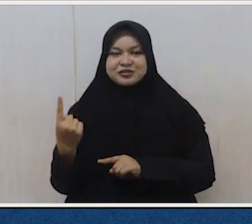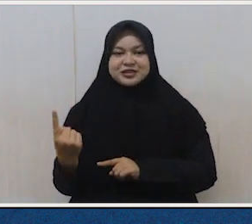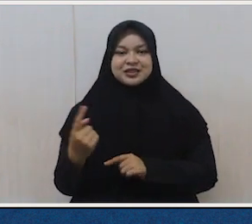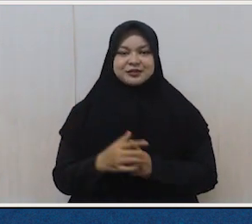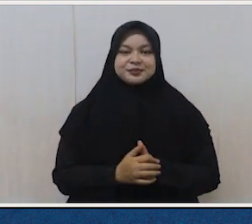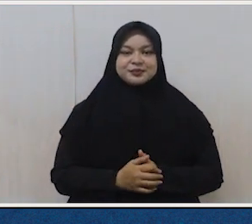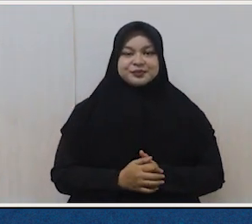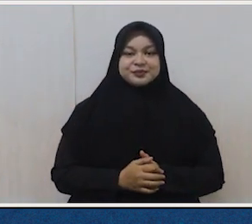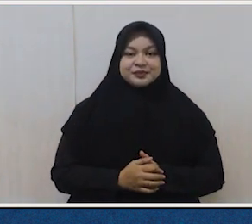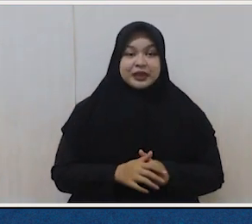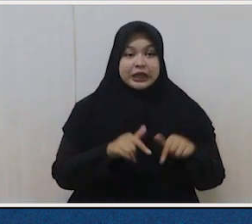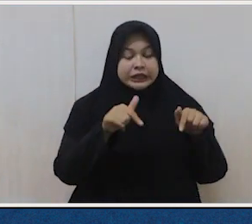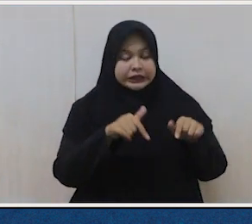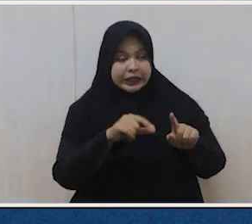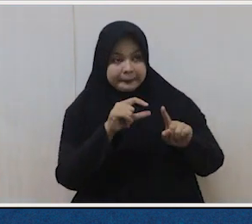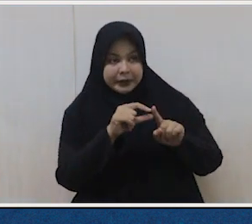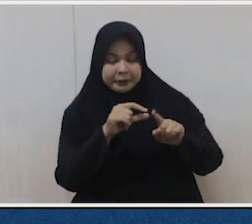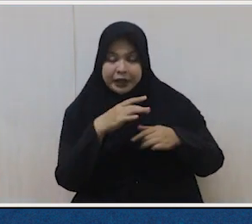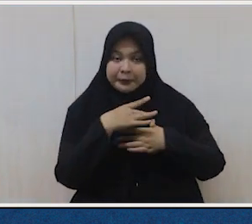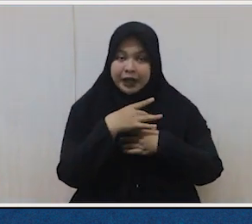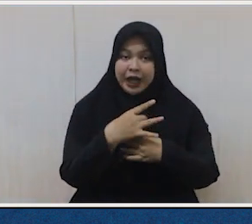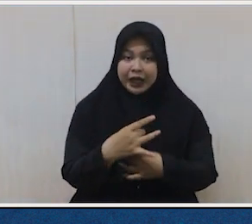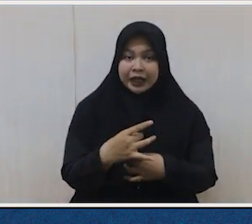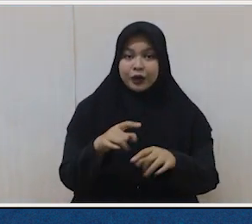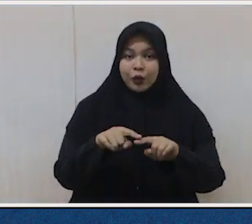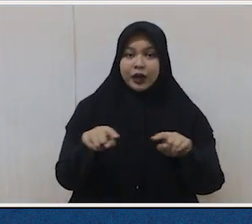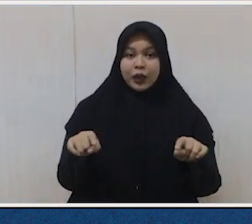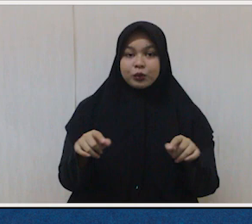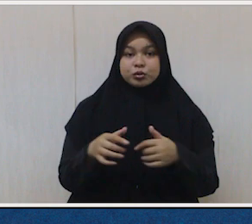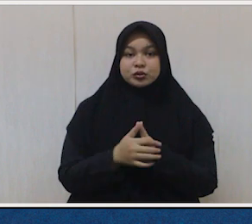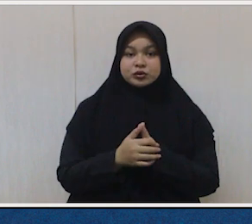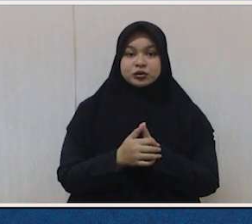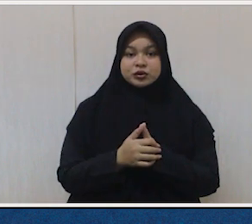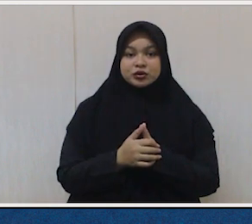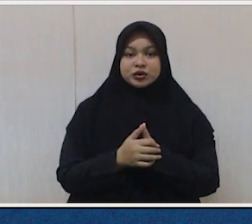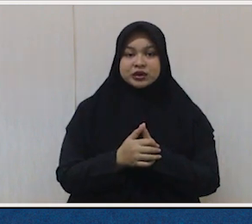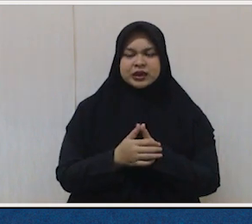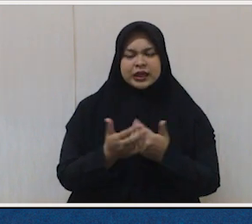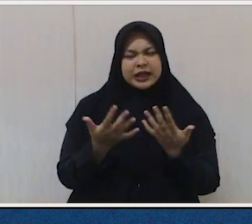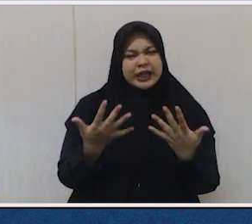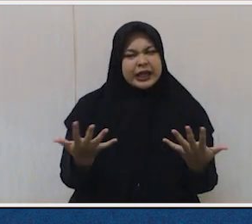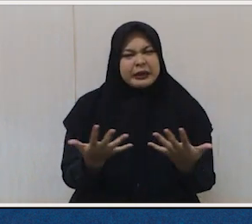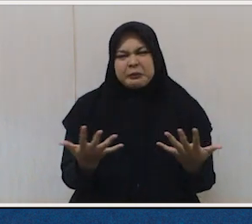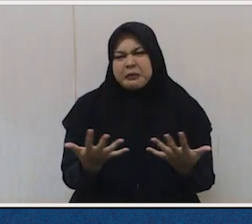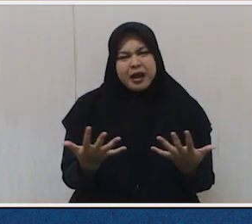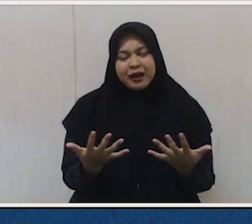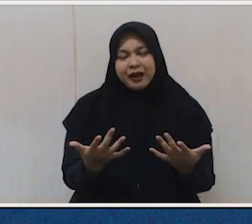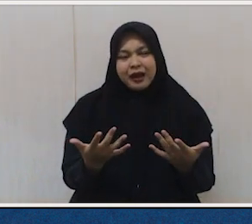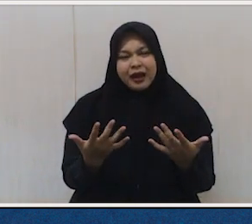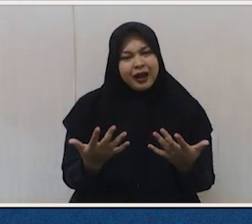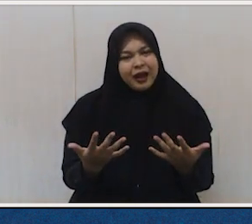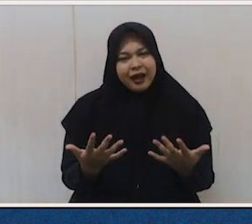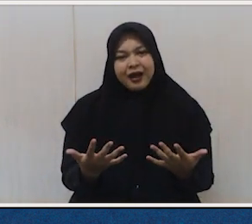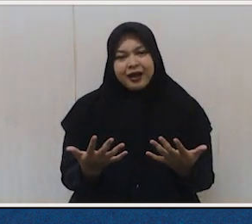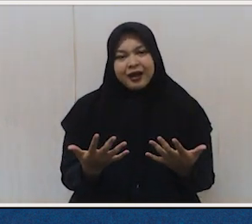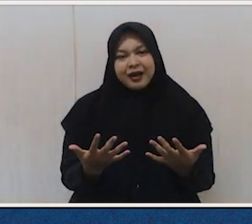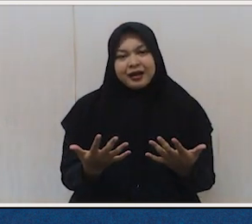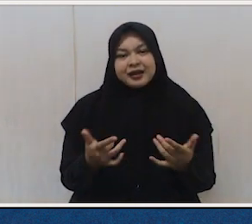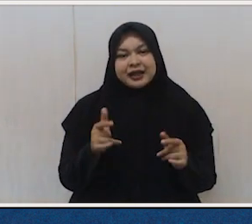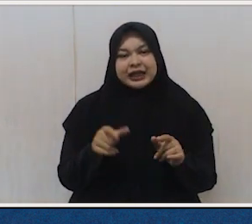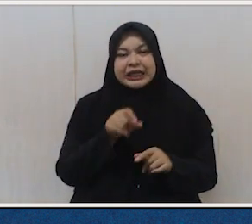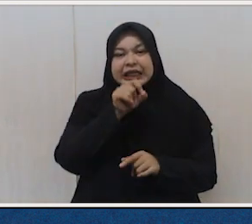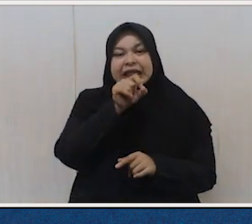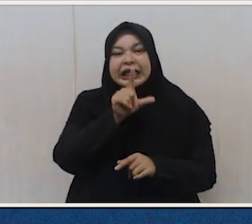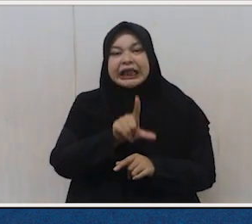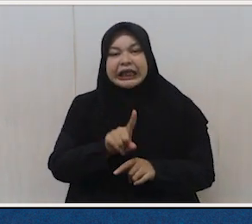Iya dan sekarang PP ini cukup menarik ya Walaupun memang gimana Mas Fajri atas